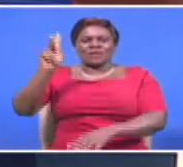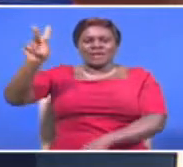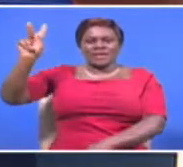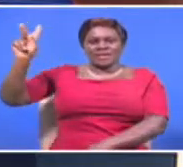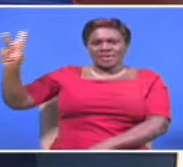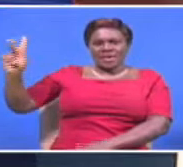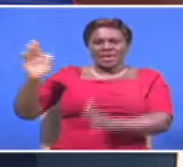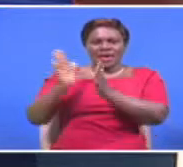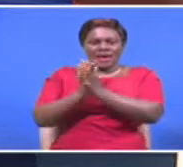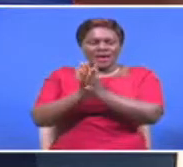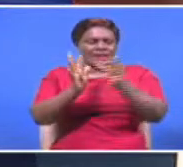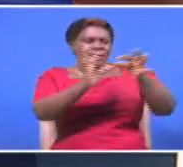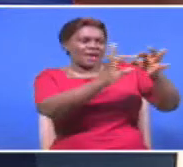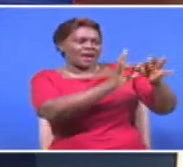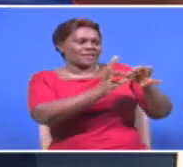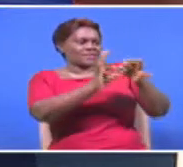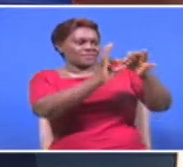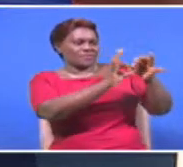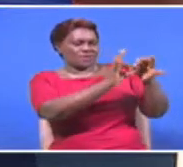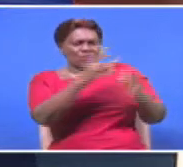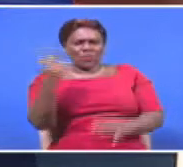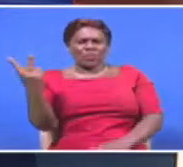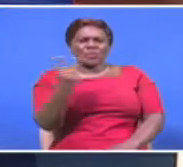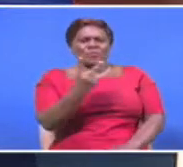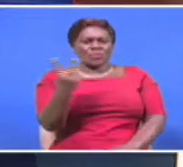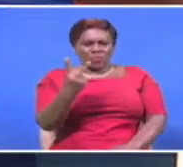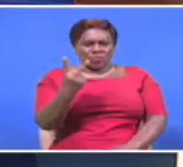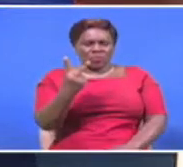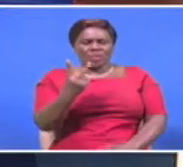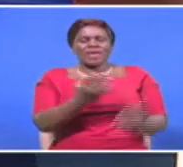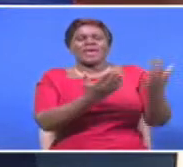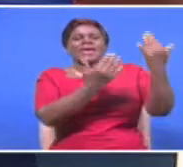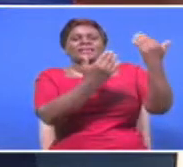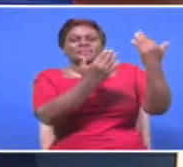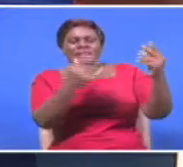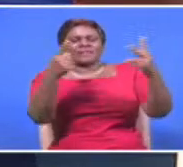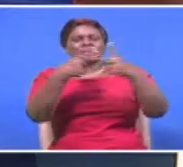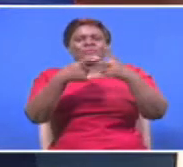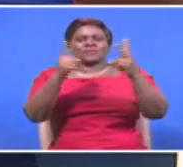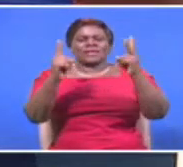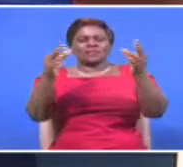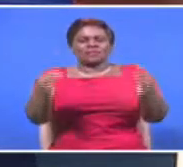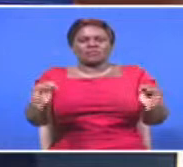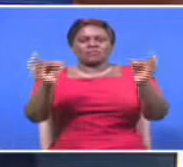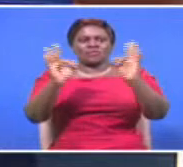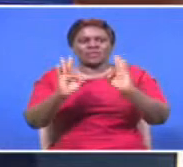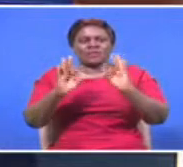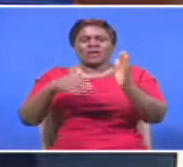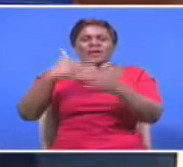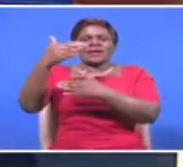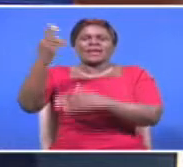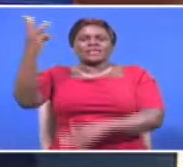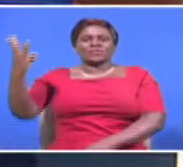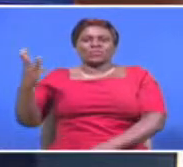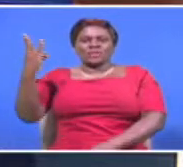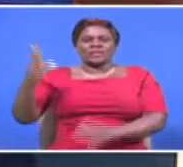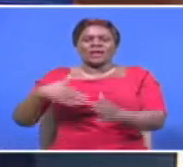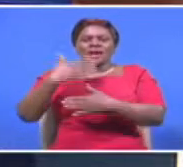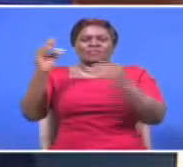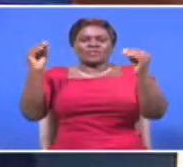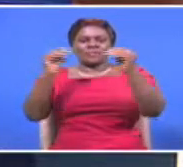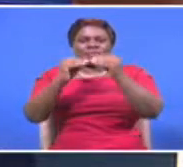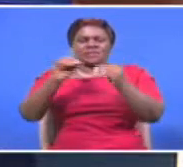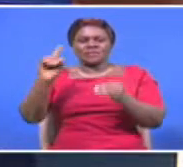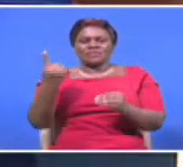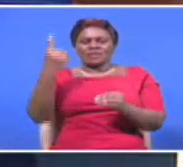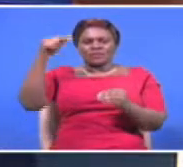Kwanza na wale upande wa Azimio la Umoja One Kenya sasa yanatarajiwa kung'oa nanga rasmi Jumatatu ijayo baada ya mkutano wa